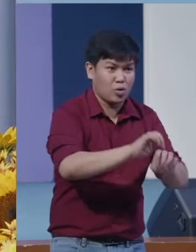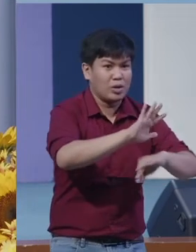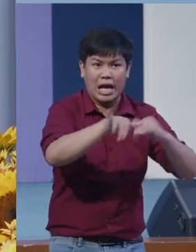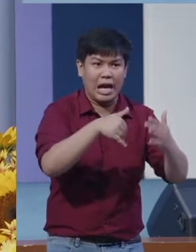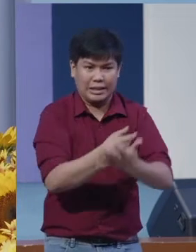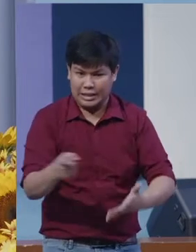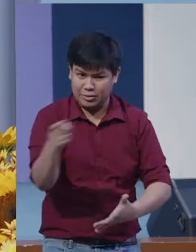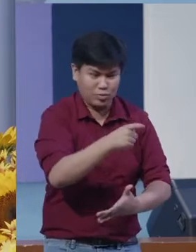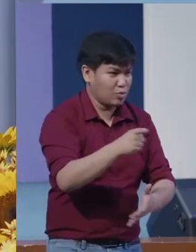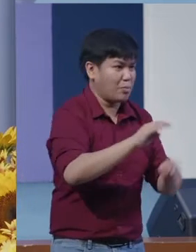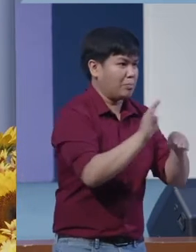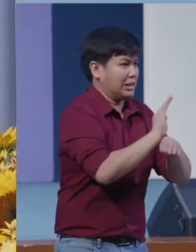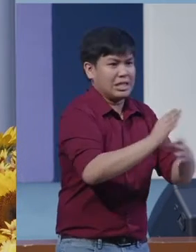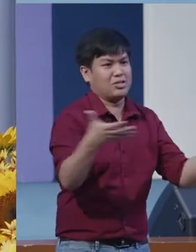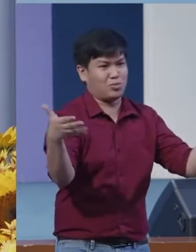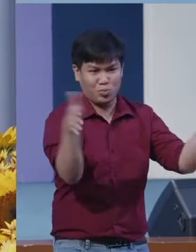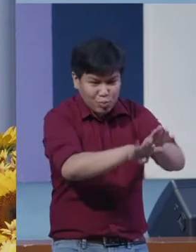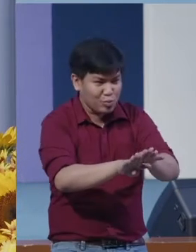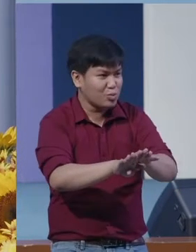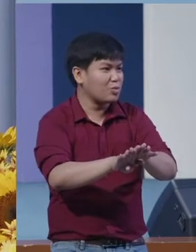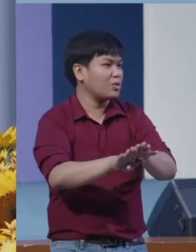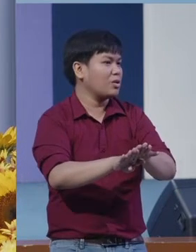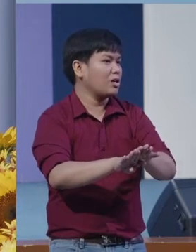ng negosyo, nagkaroon